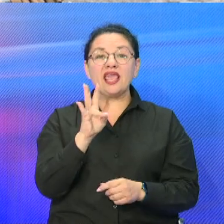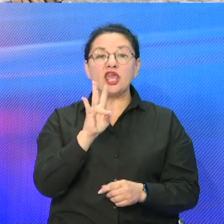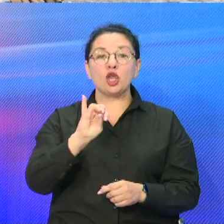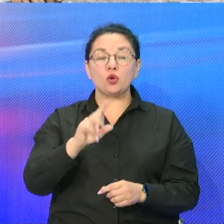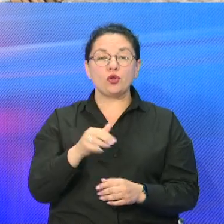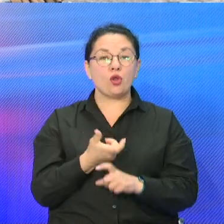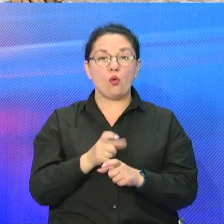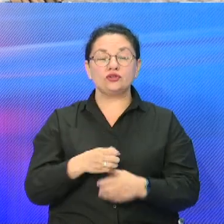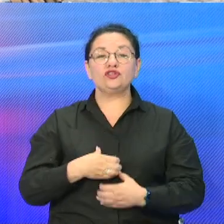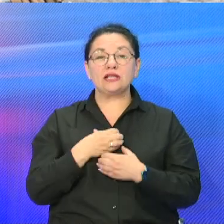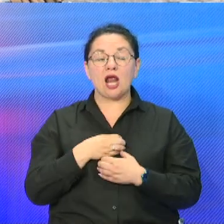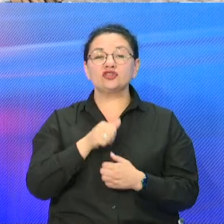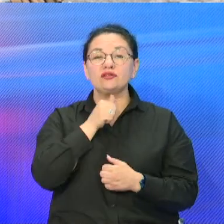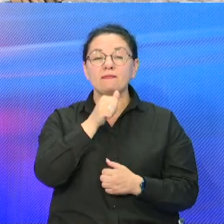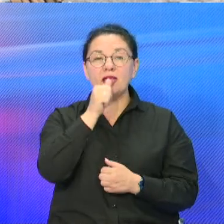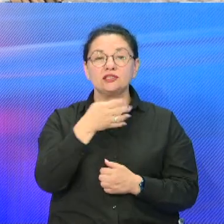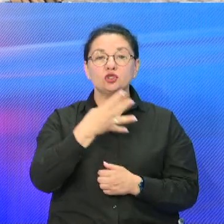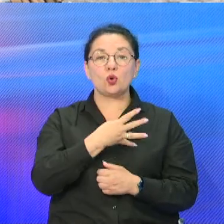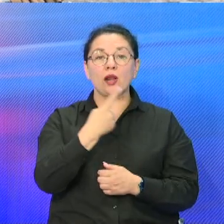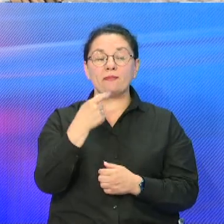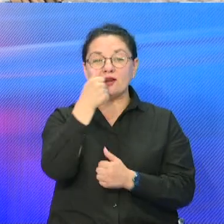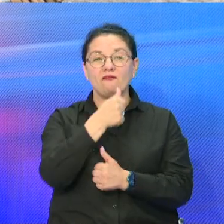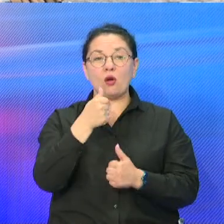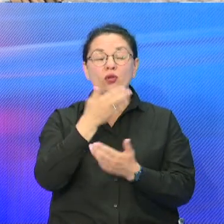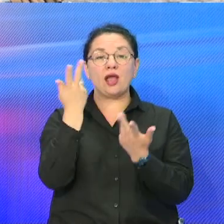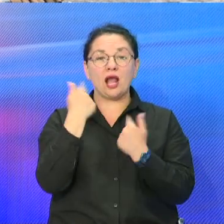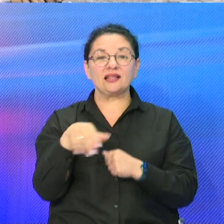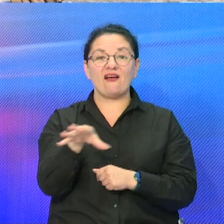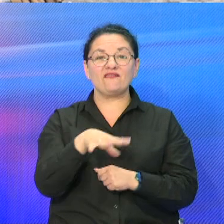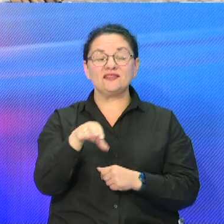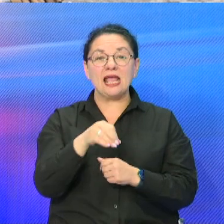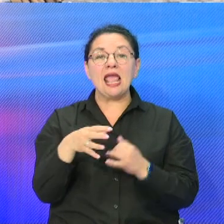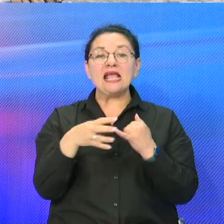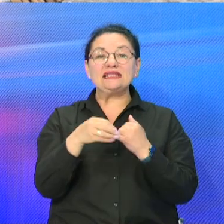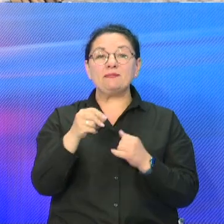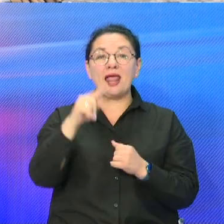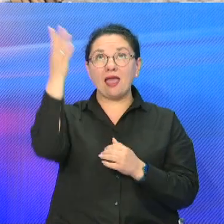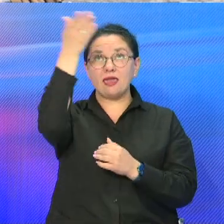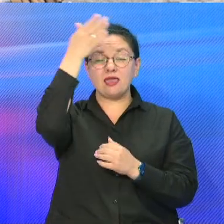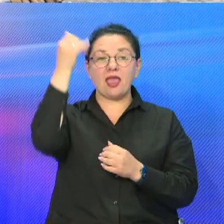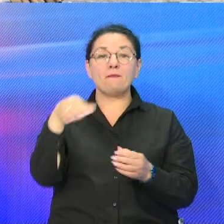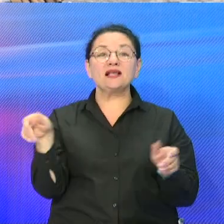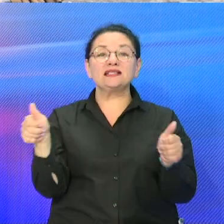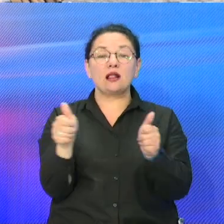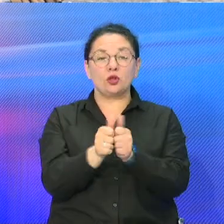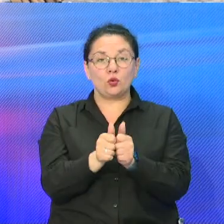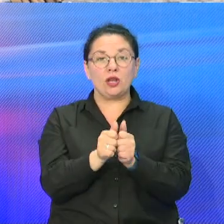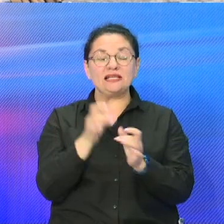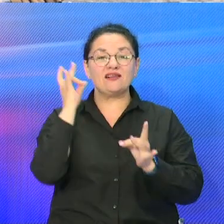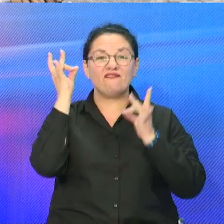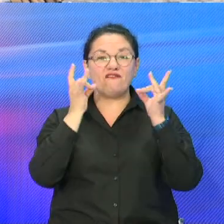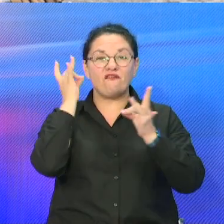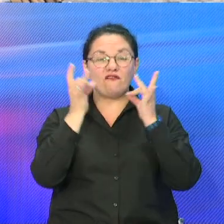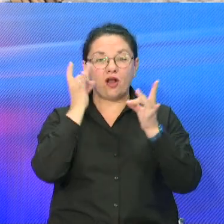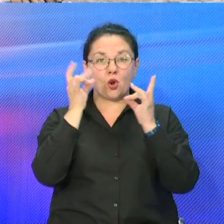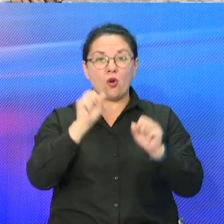месяц 41-го года, когда в буквальном смысле земля и небо сошлись в грохоте